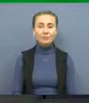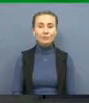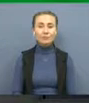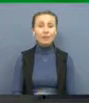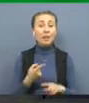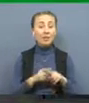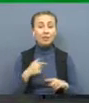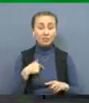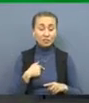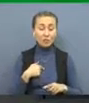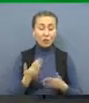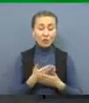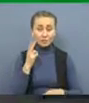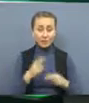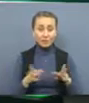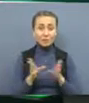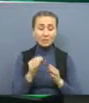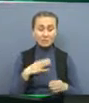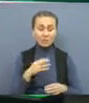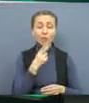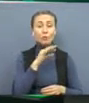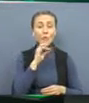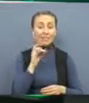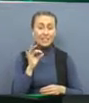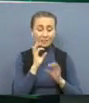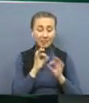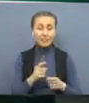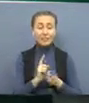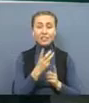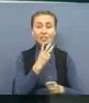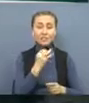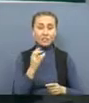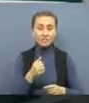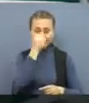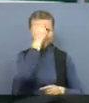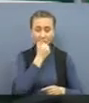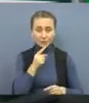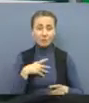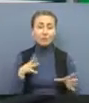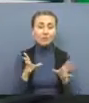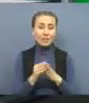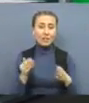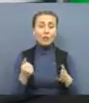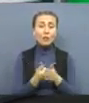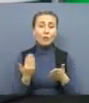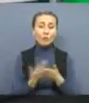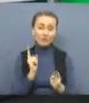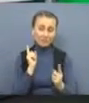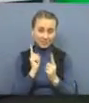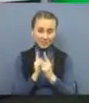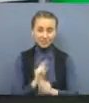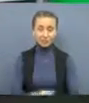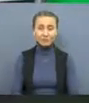На этом наш выпуск подошел к концу. С вами была Зарина Дюсюкеева, сурдоперевод Тамара Шевченко. Спасибо, что были с нами. До новых встреч в эфире.